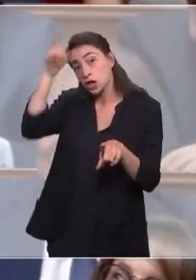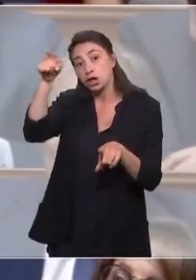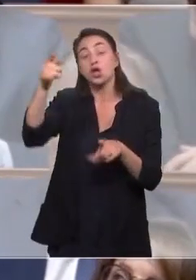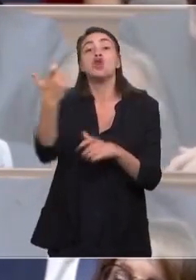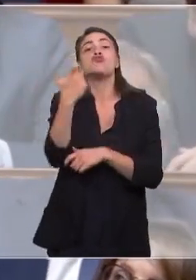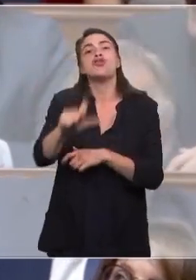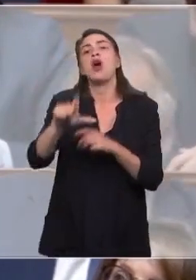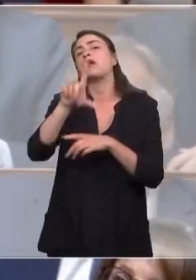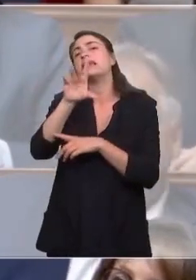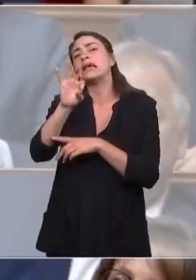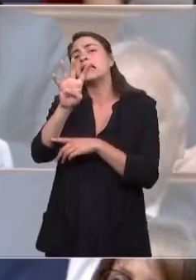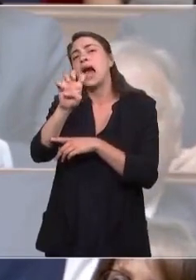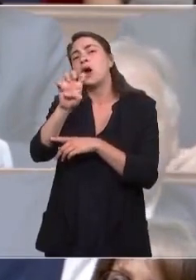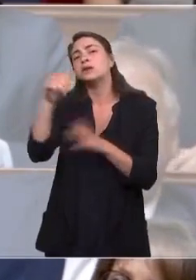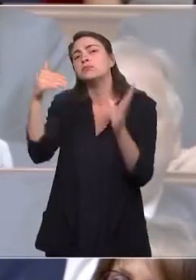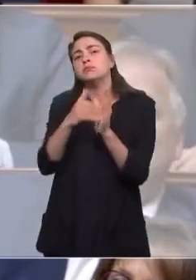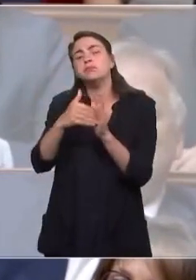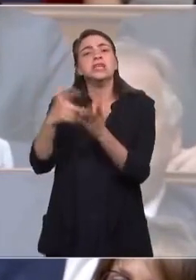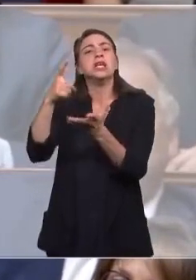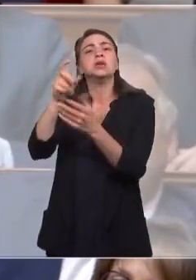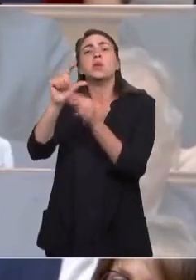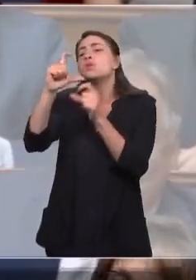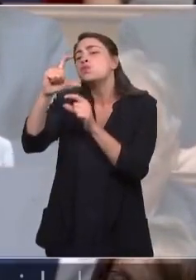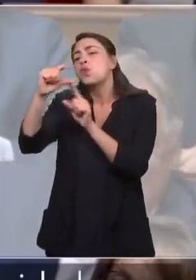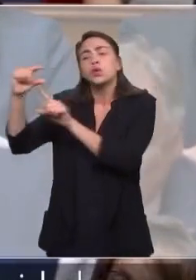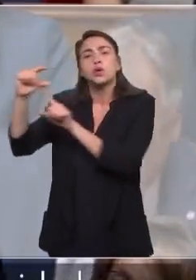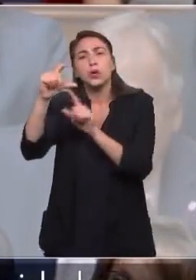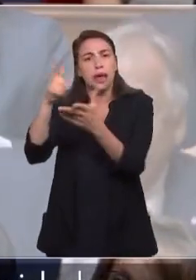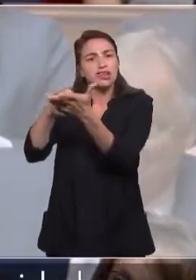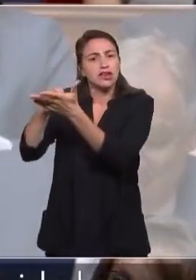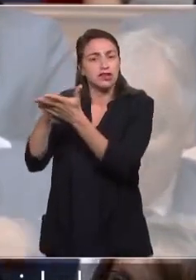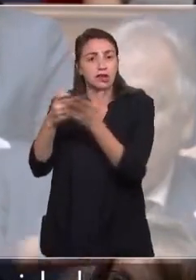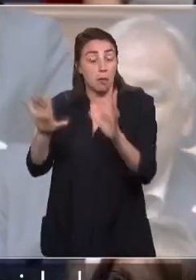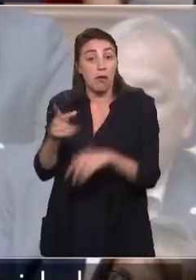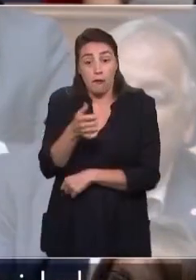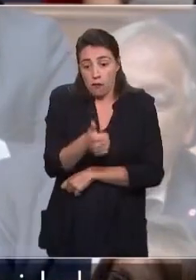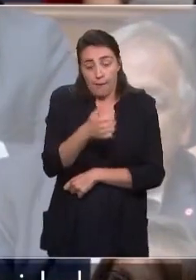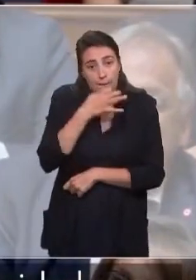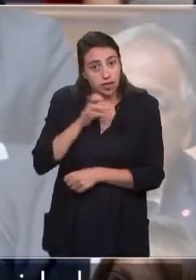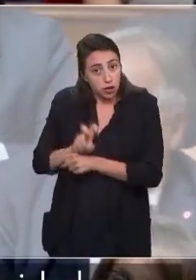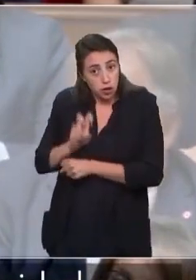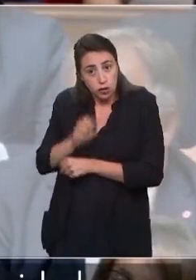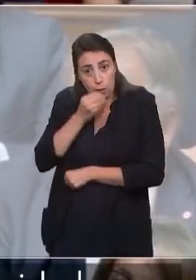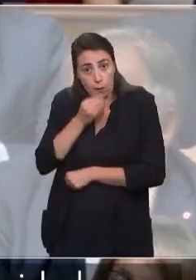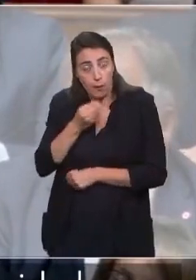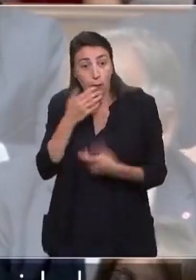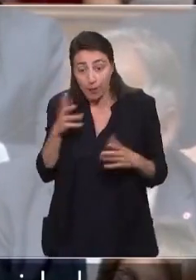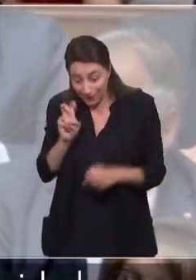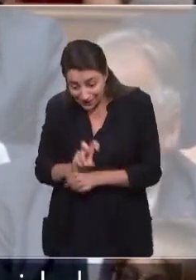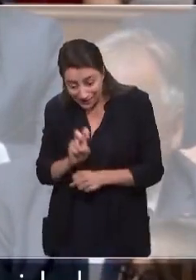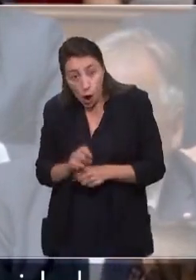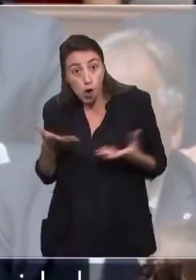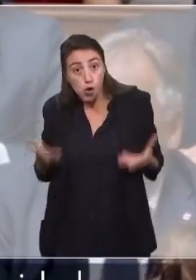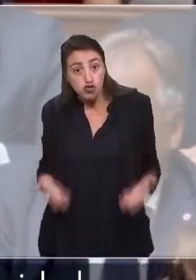000 doses. Vous nous avez dit tout à l'heure que le déstockage aurait lieu autant que nécessaire, mais ça ne répond pas à la question du stock. Quel est le stock